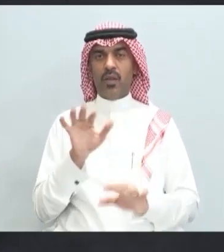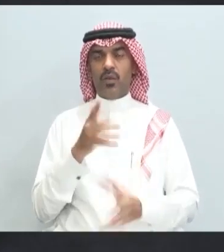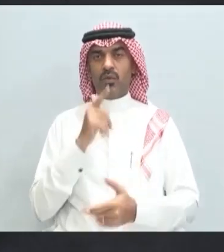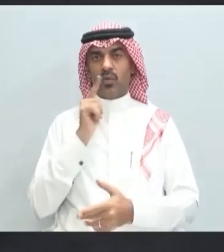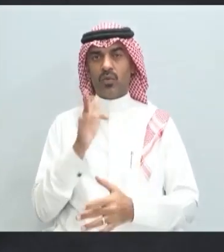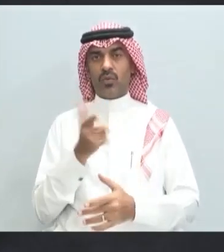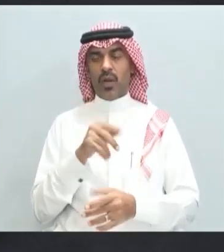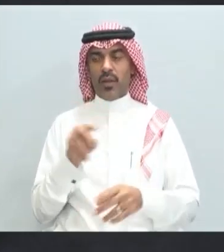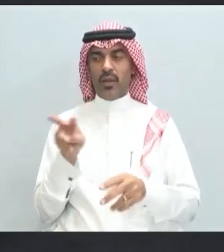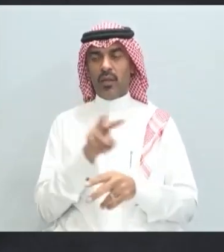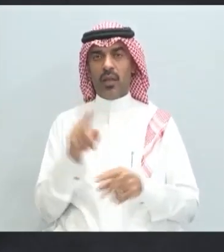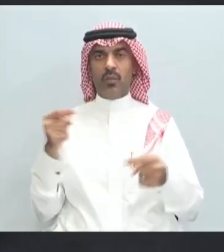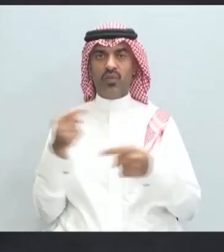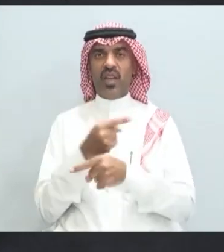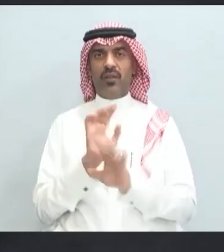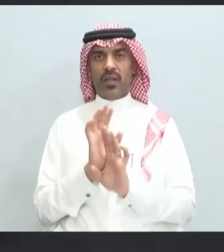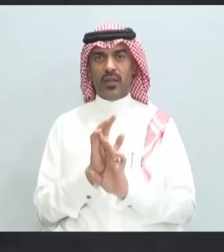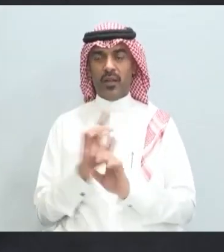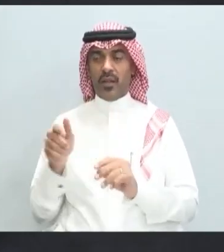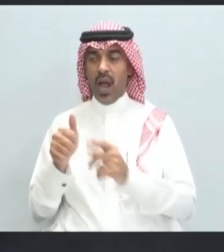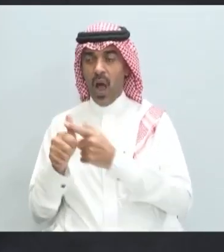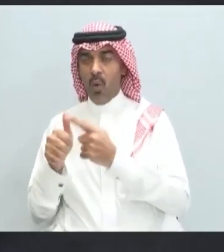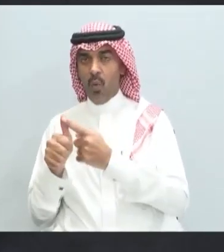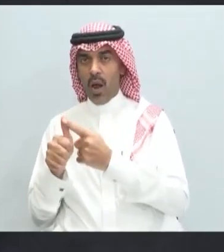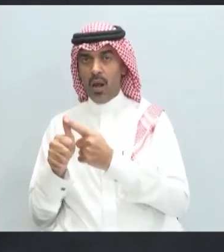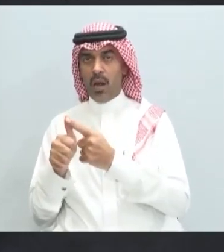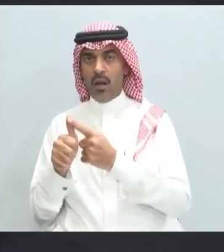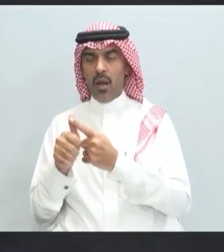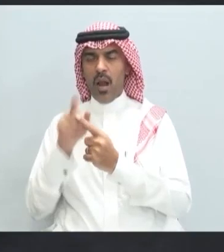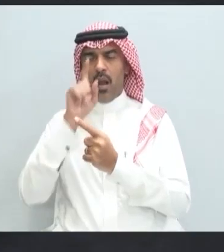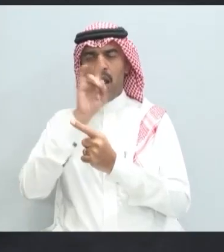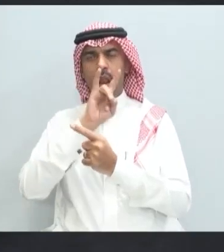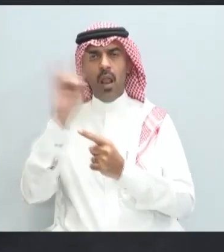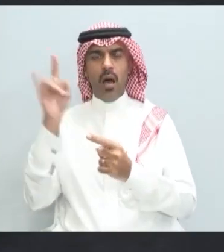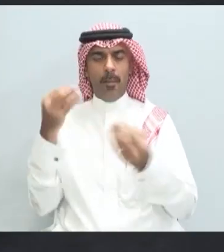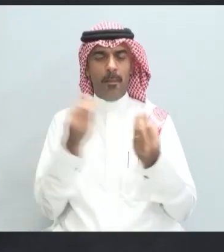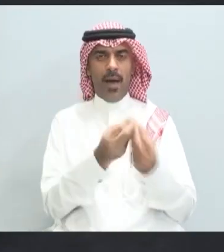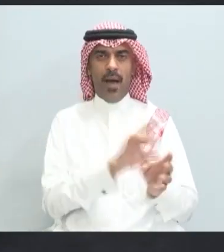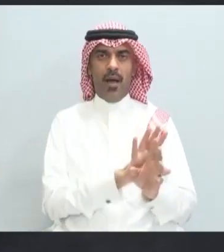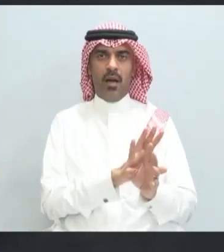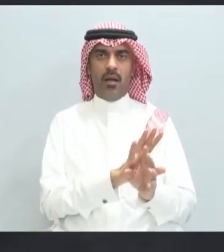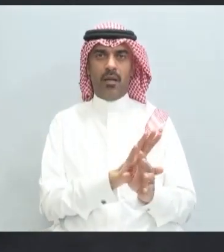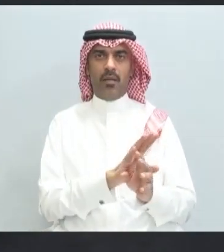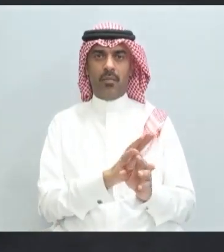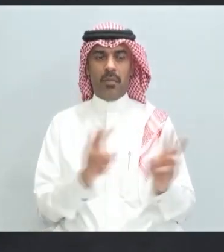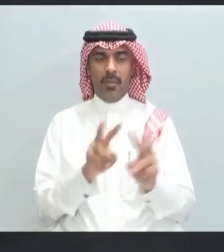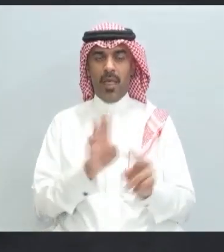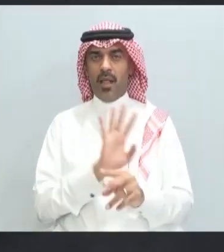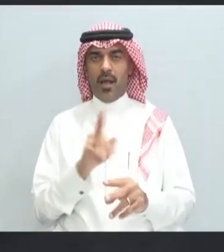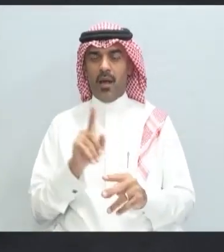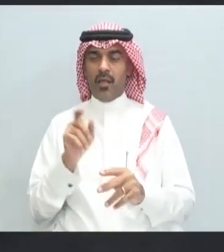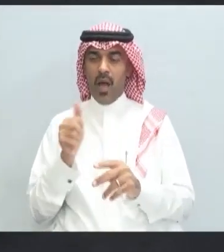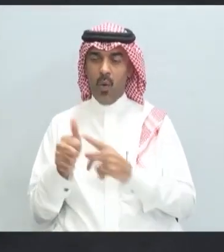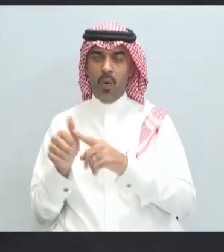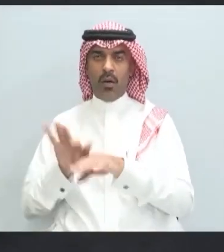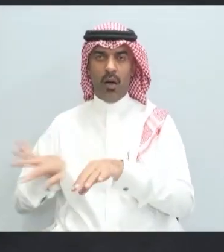ان الحادثتان متنافيان اي ان الاولى لا يمكن انها تقع مع الثانيه فهنا الحادثتان متنافيان اما